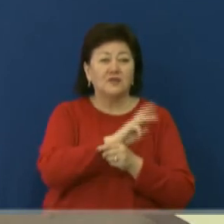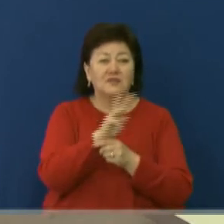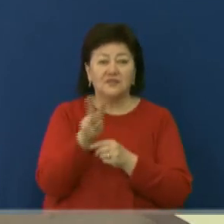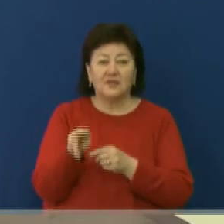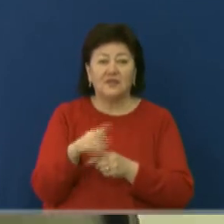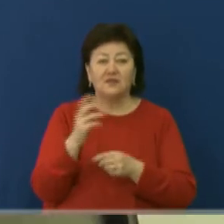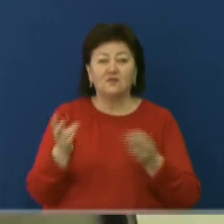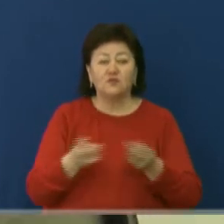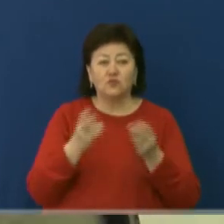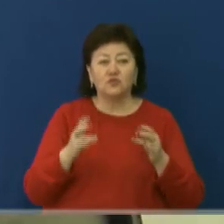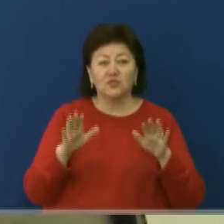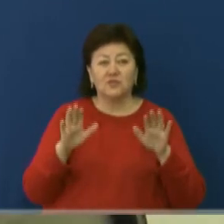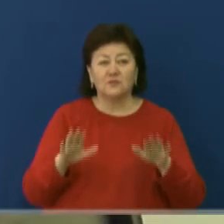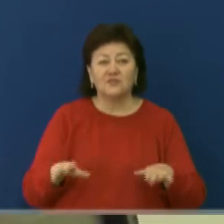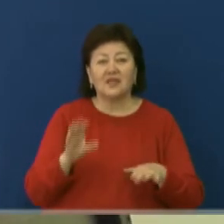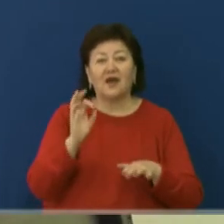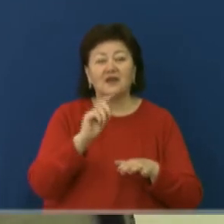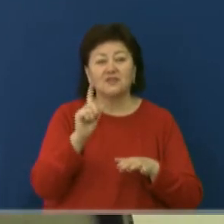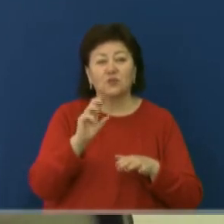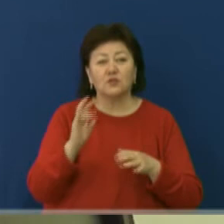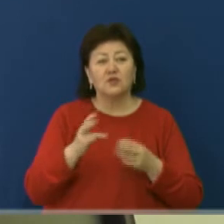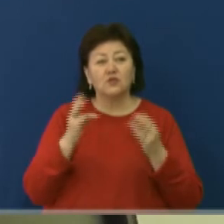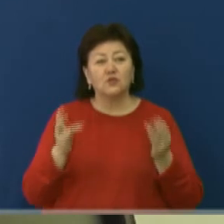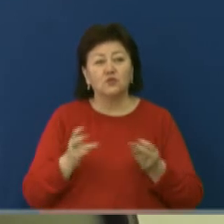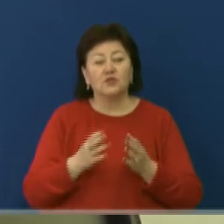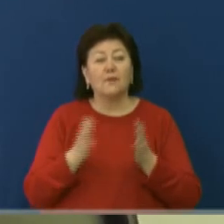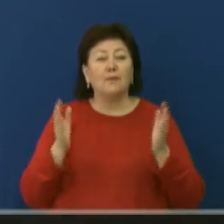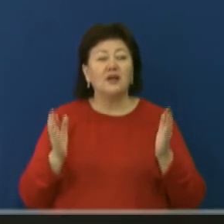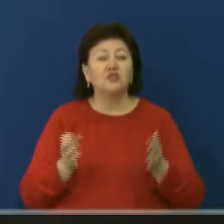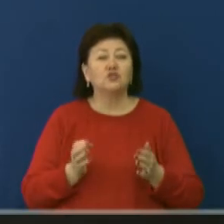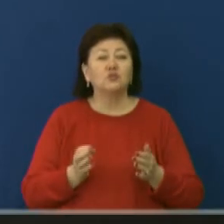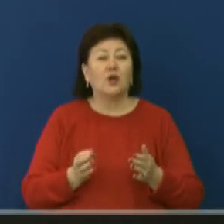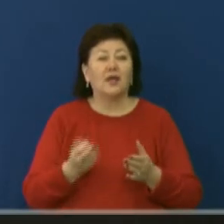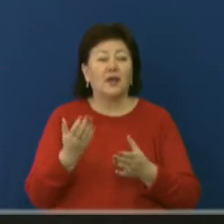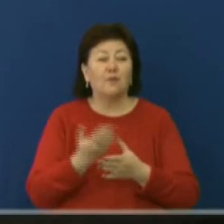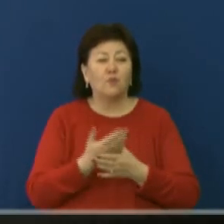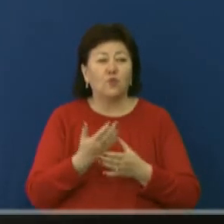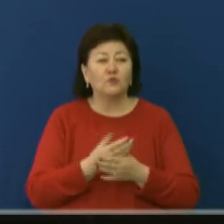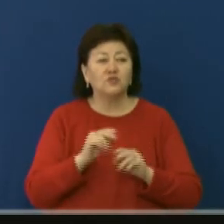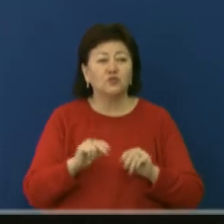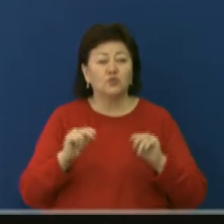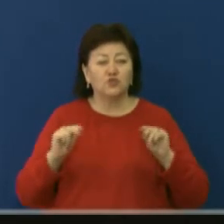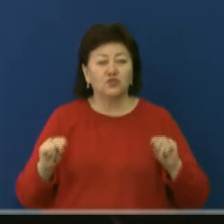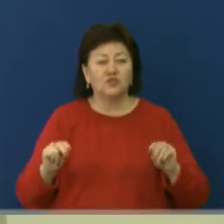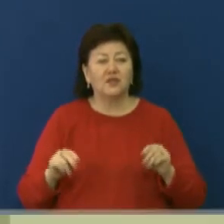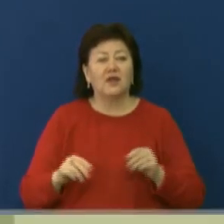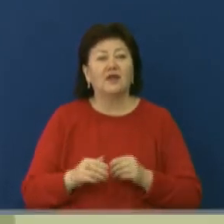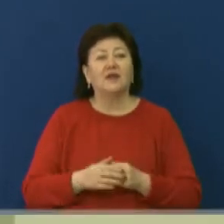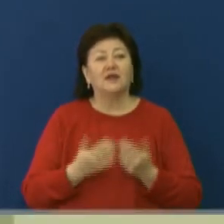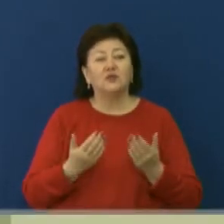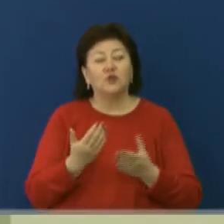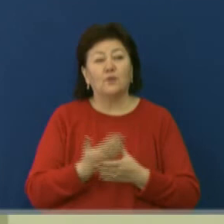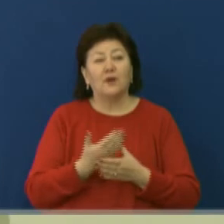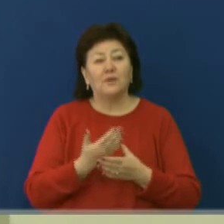свое место. Стоит отметить большой вклад учителей школы Шарипы Таласпаевой, Раи Смагуловой, Азизы